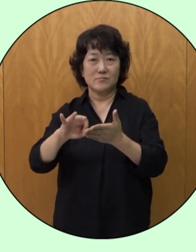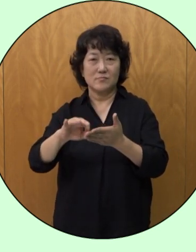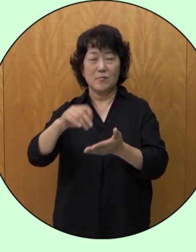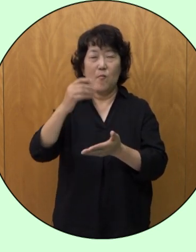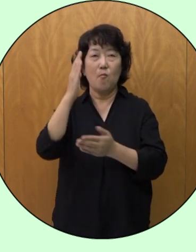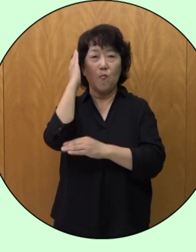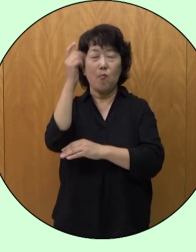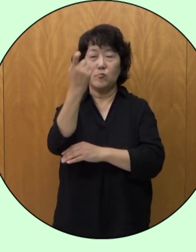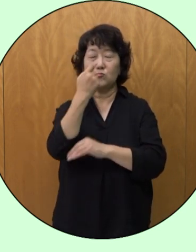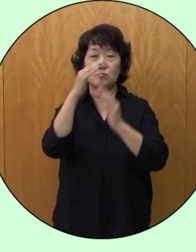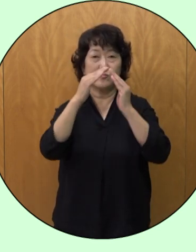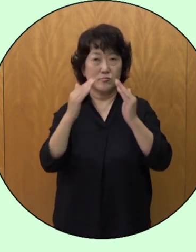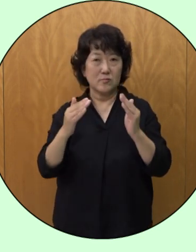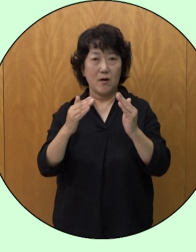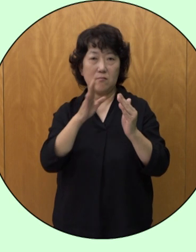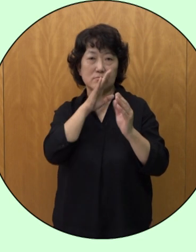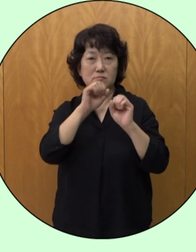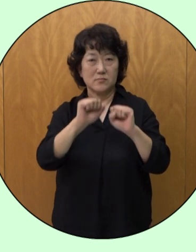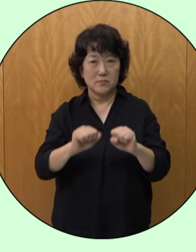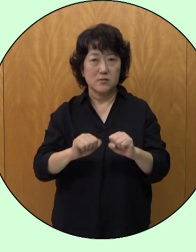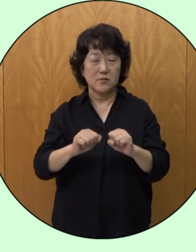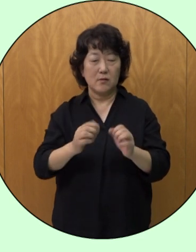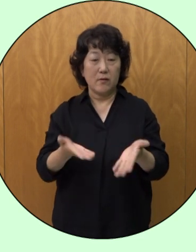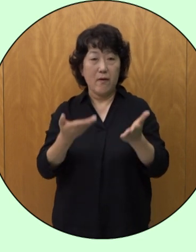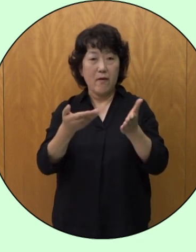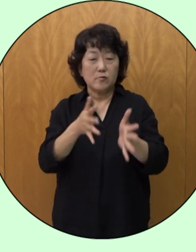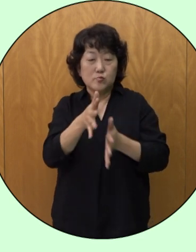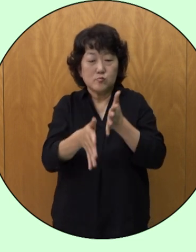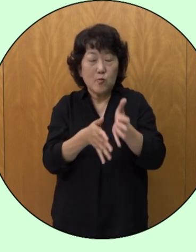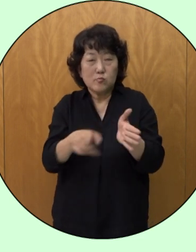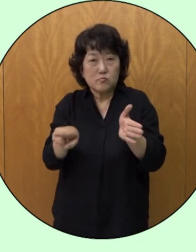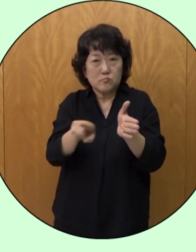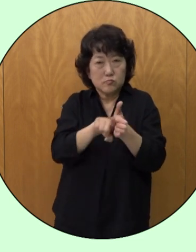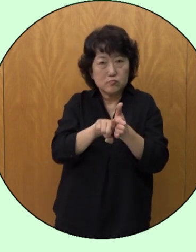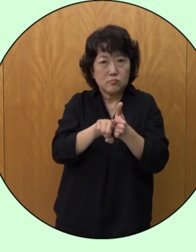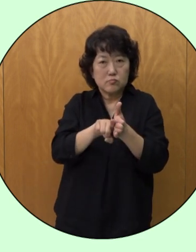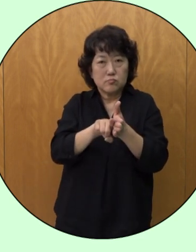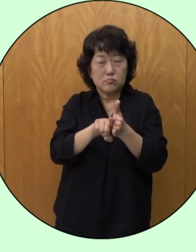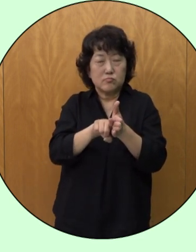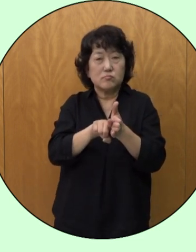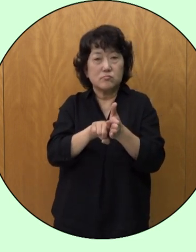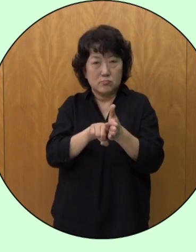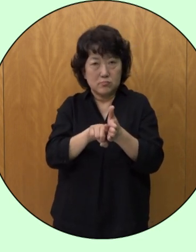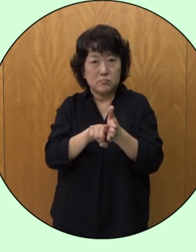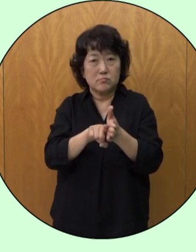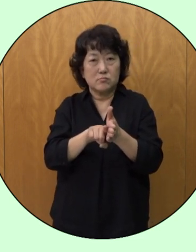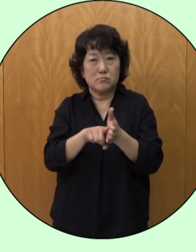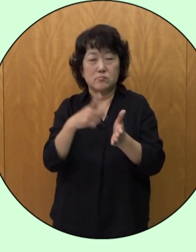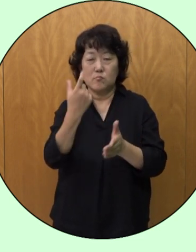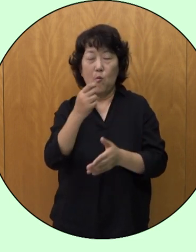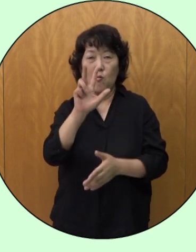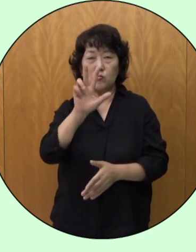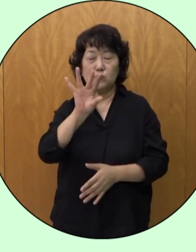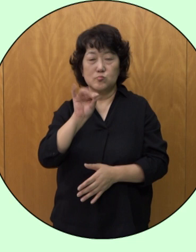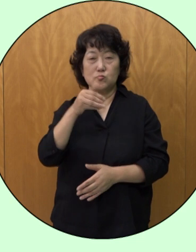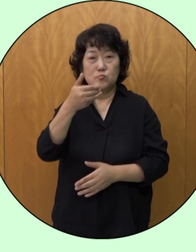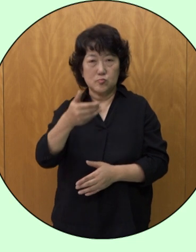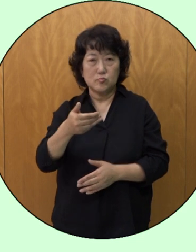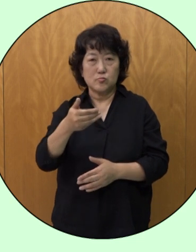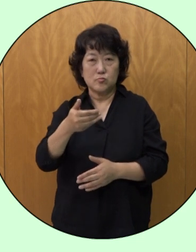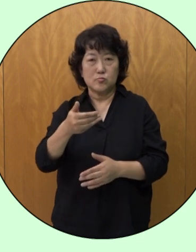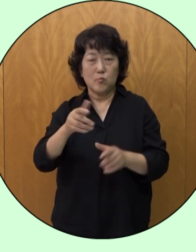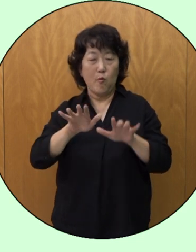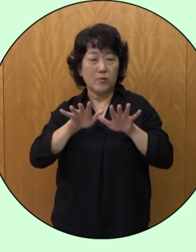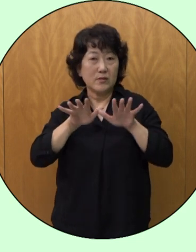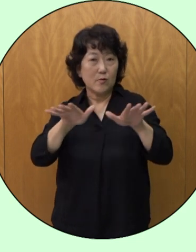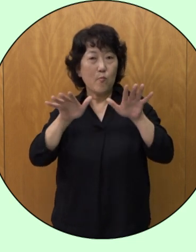習会の実施や軽スポーツ大会の競技種目に採用するなどモルックの普及推進を